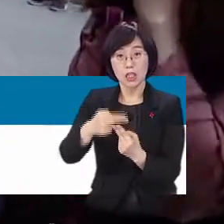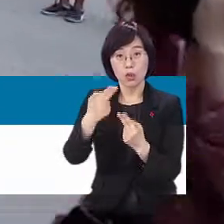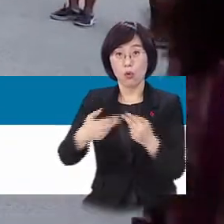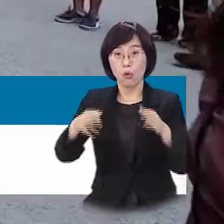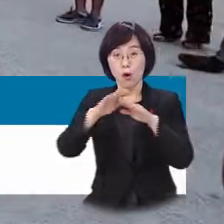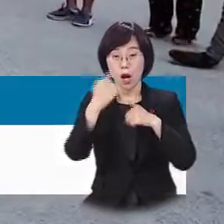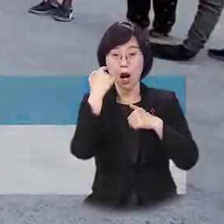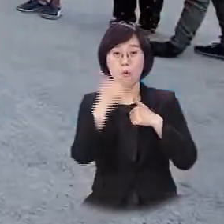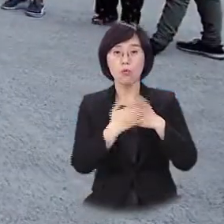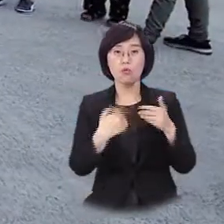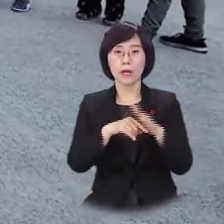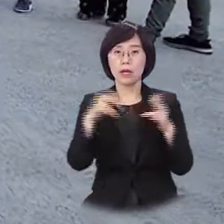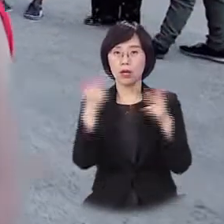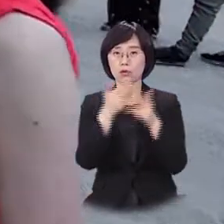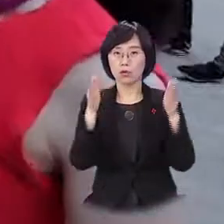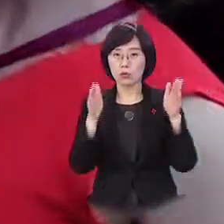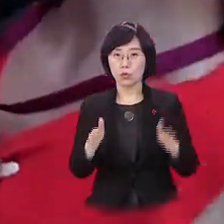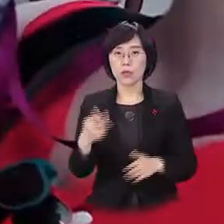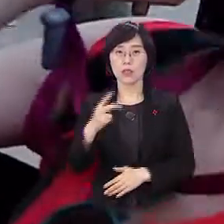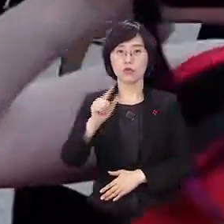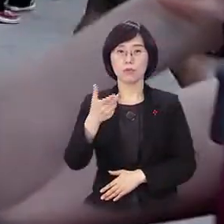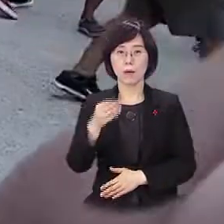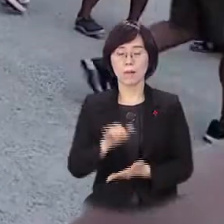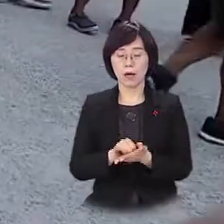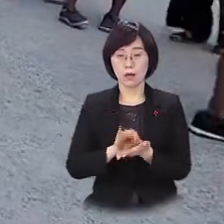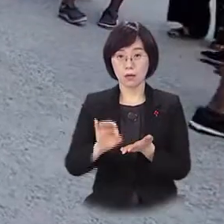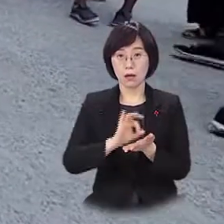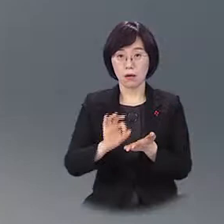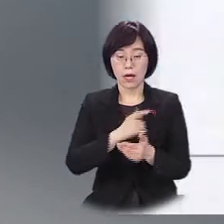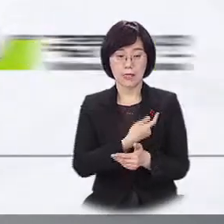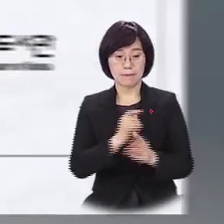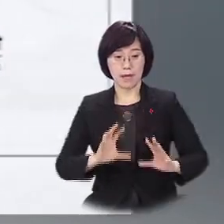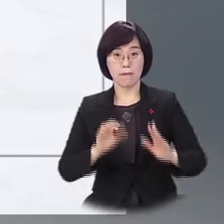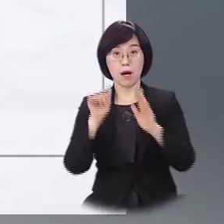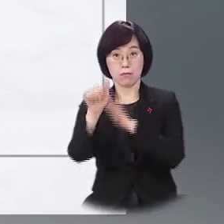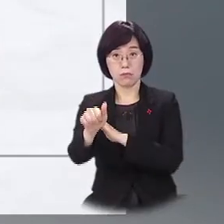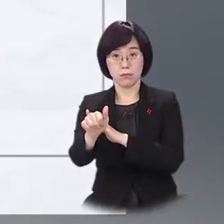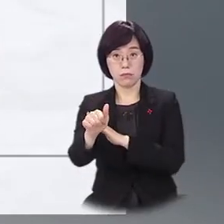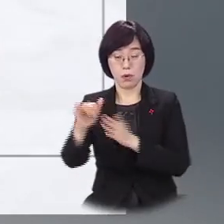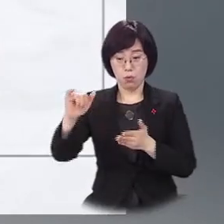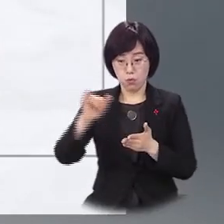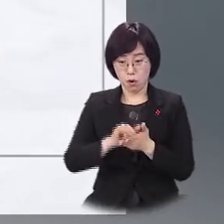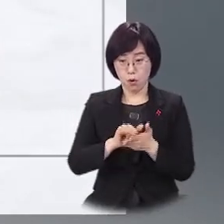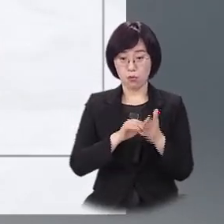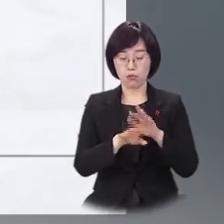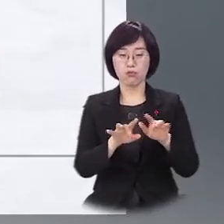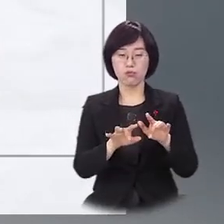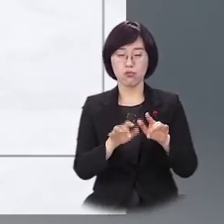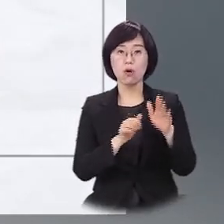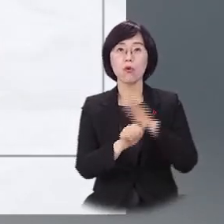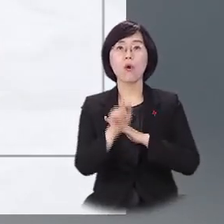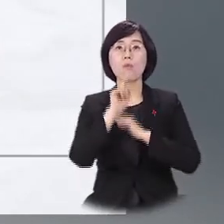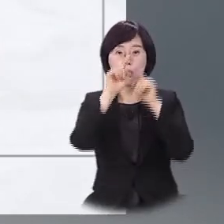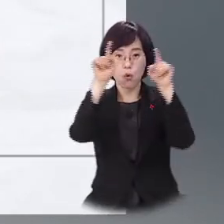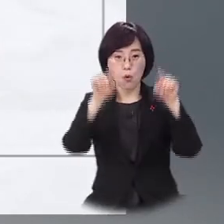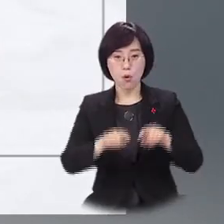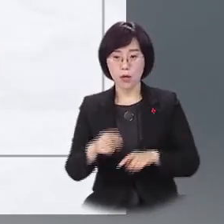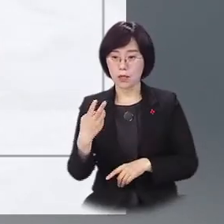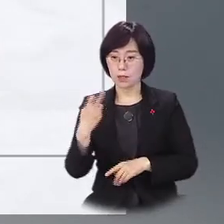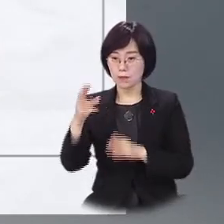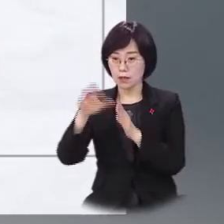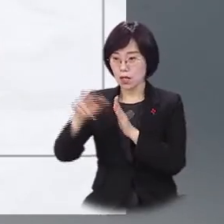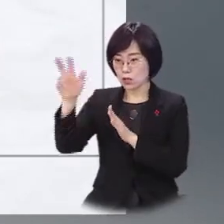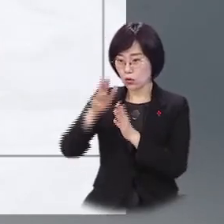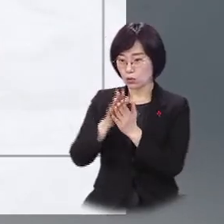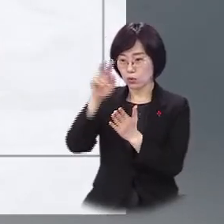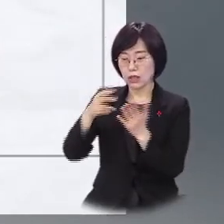참고한다며 일주일간 2,600만 원을 들여 스페인을 찾았습니다. 귀국 이후 작성한 출장 보고서를 2012년